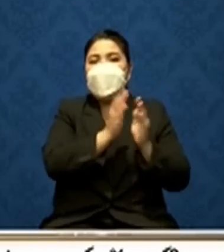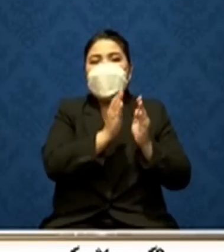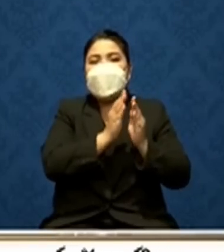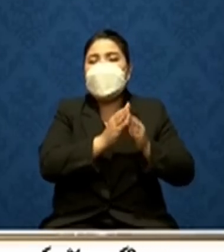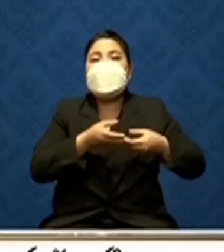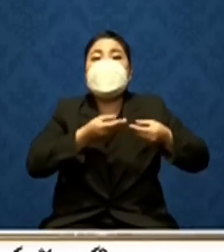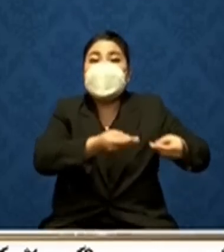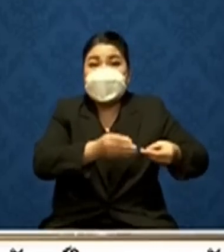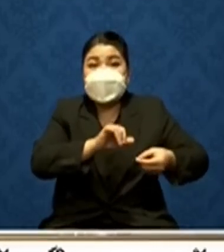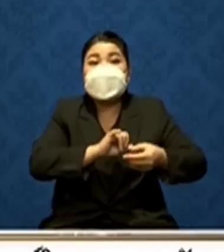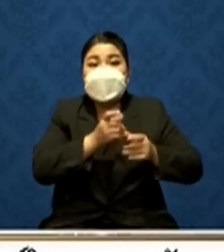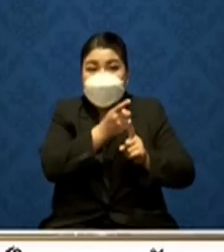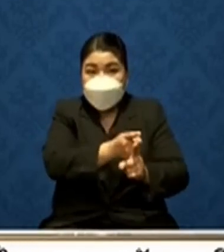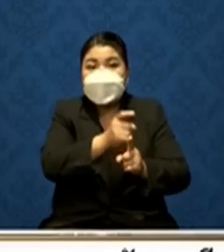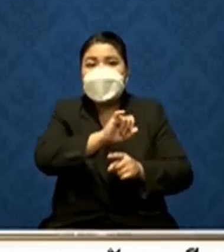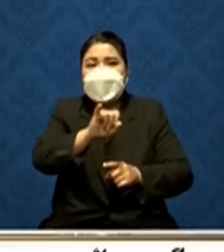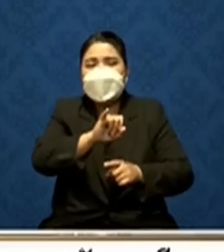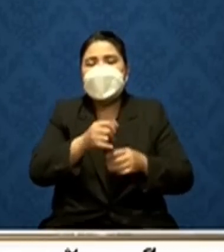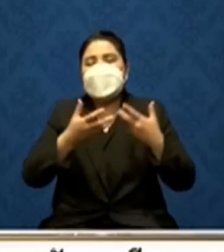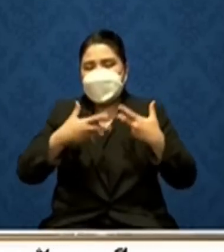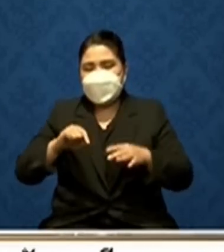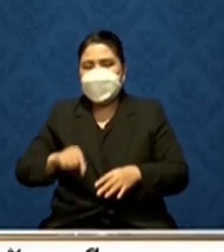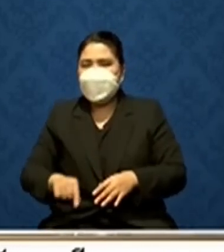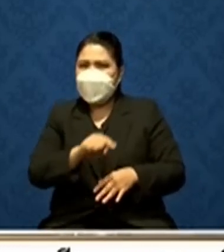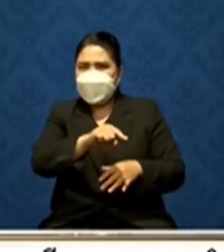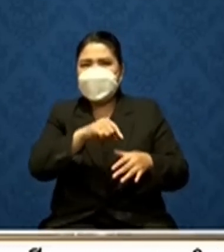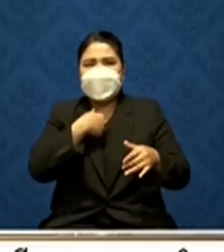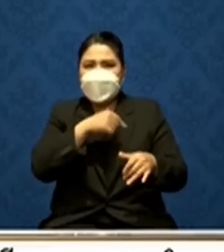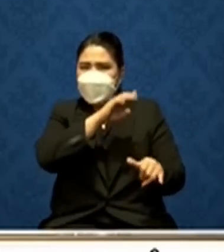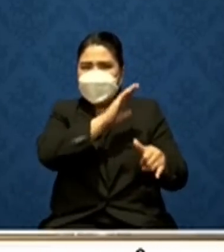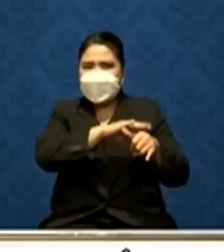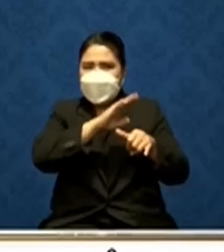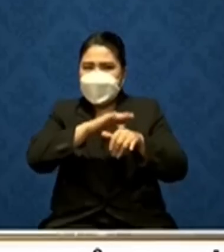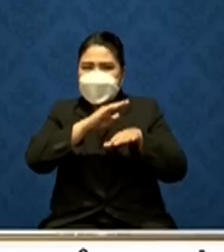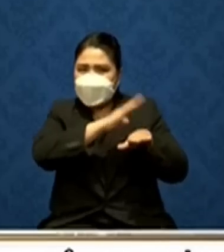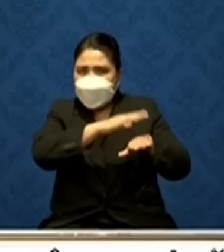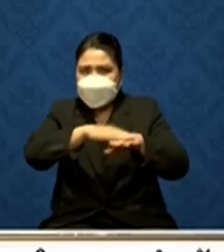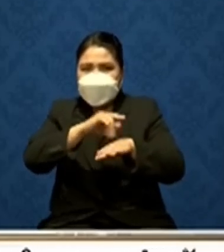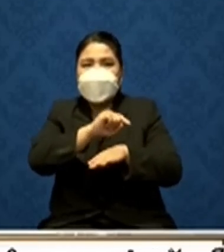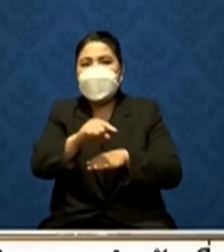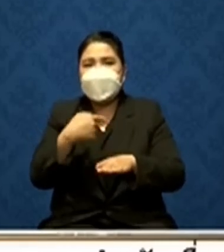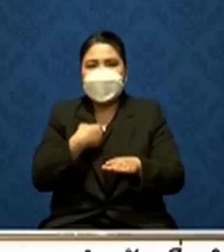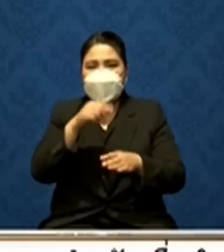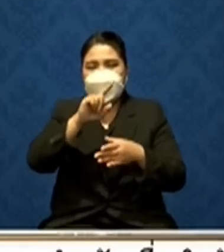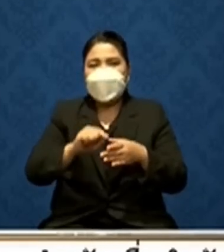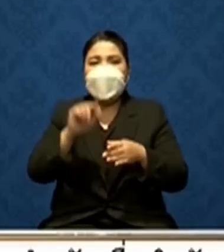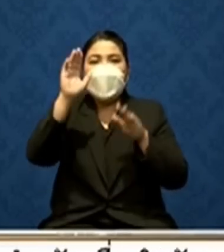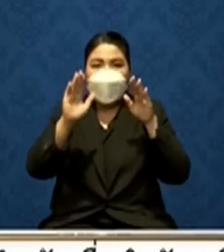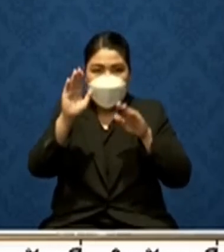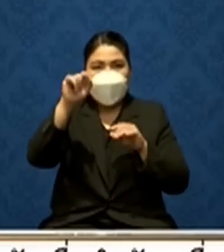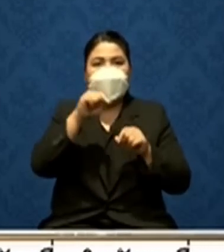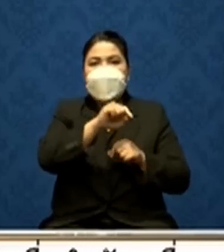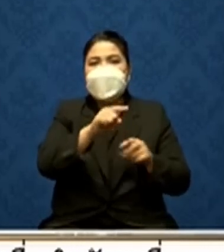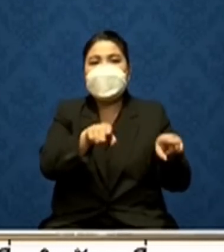ตามนั้นน้ำซ้ำเรียกไปสั่งการมาต้องบอกให้เหมือนกันครอบงำชิ้นนำทุกอย่างเรื่องนี้ถึงศาลแน่